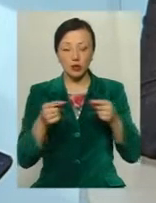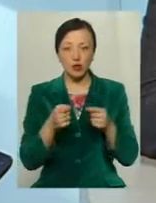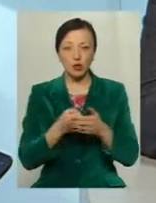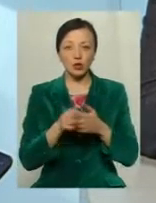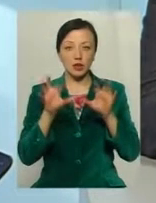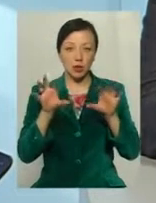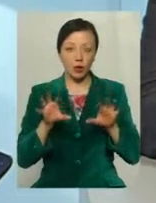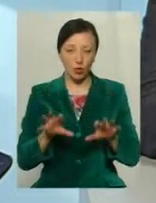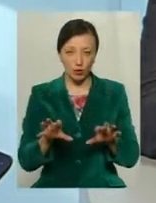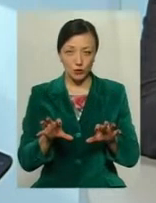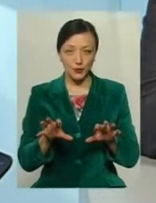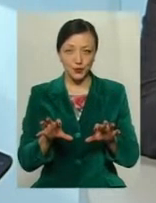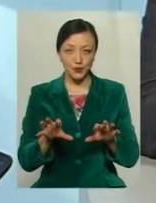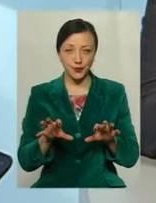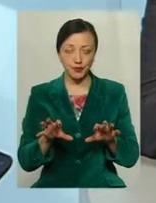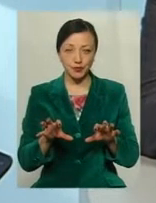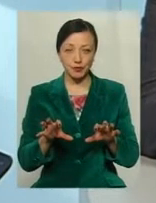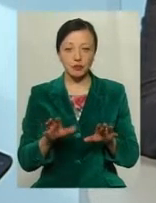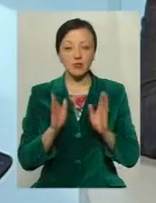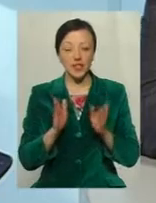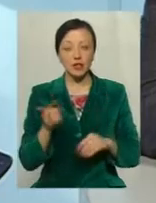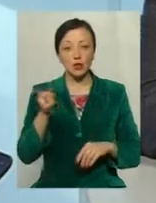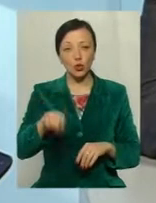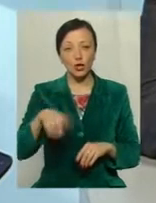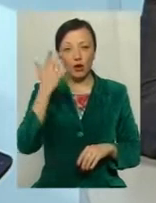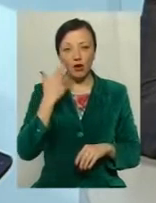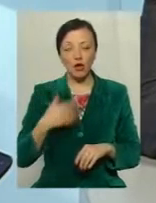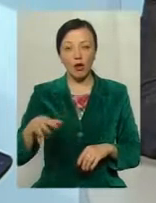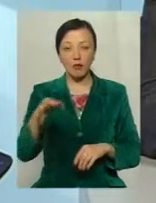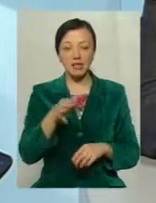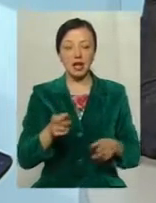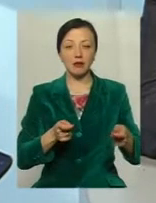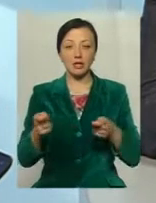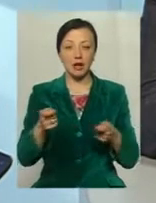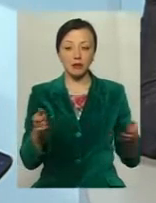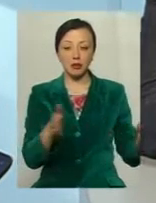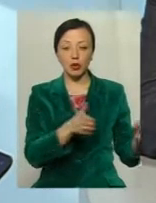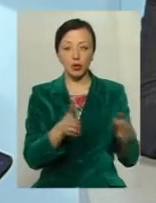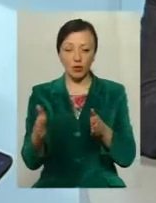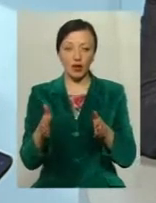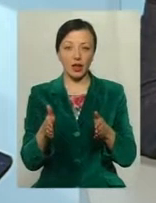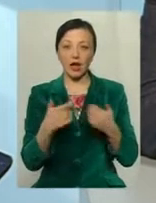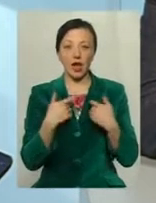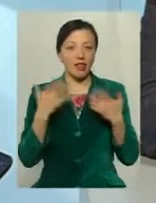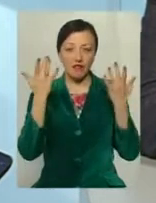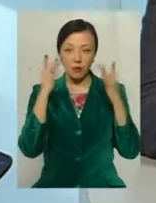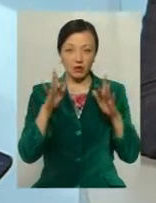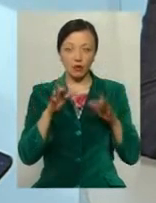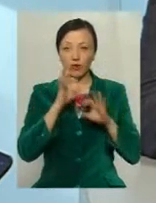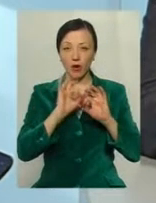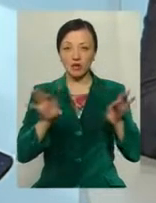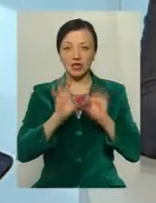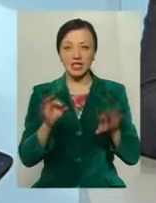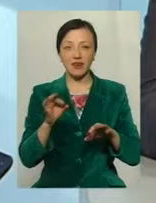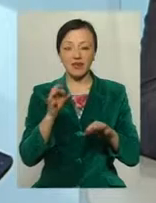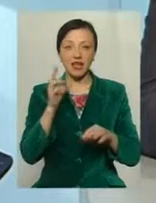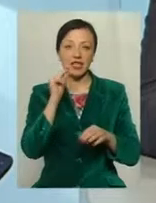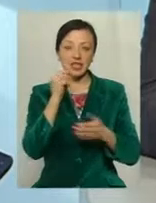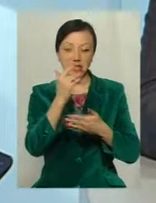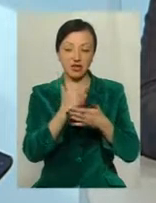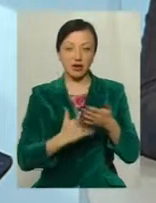проєкті бюджету. Я хотів би шановним глядачам пояснити, на жаль, нас не знають процедуру, тобто обласна рада тільки може прийняти, розглядати